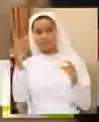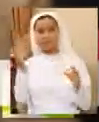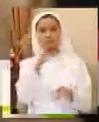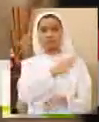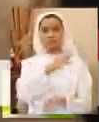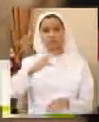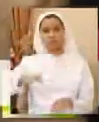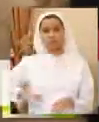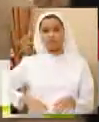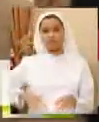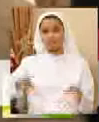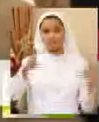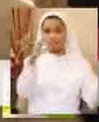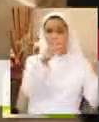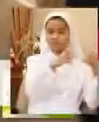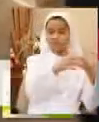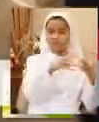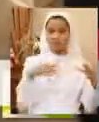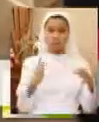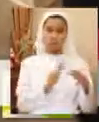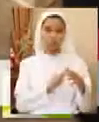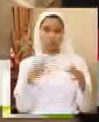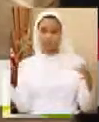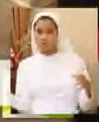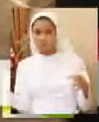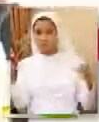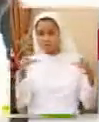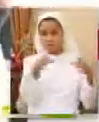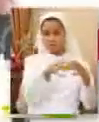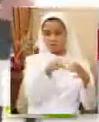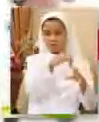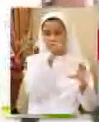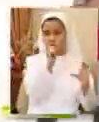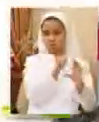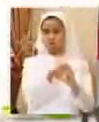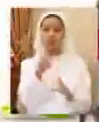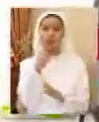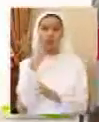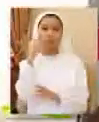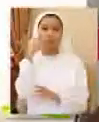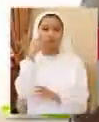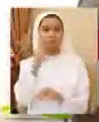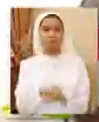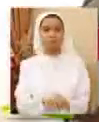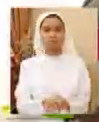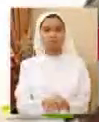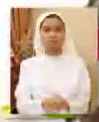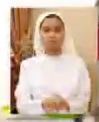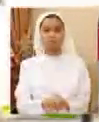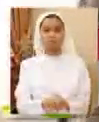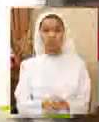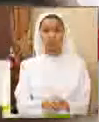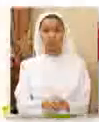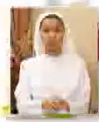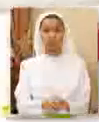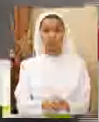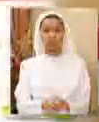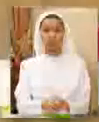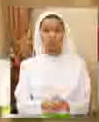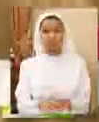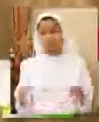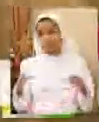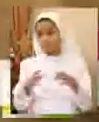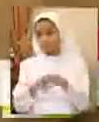mga grupo nila. Sinasali namin yung mga deaf. Hinihiwalay-hiwalay namin sila sa iba-ibang... So you group them, sister, according to their